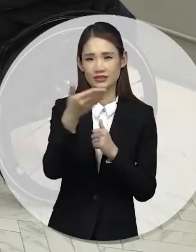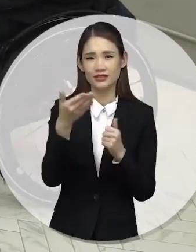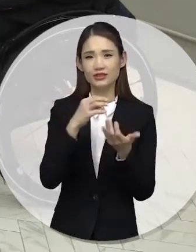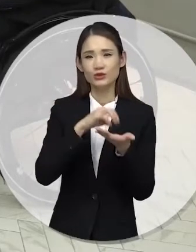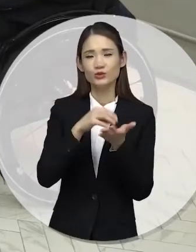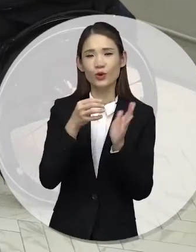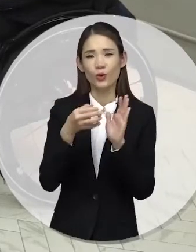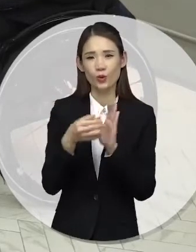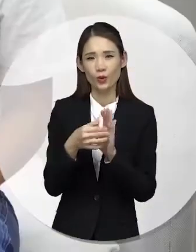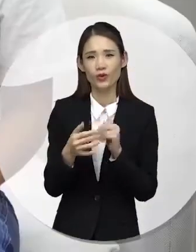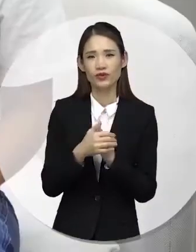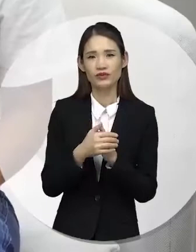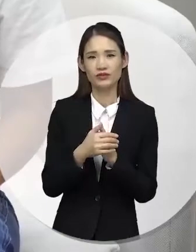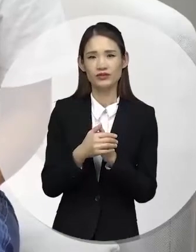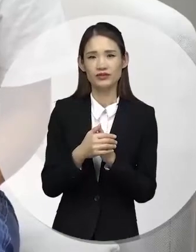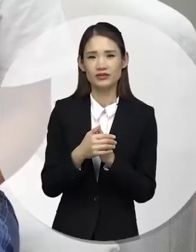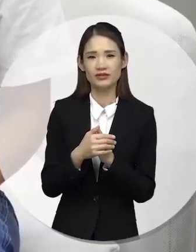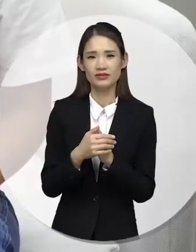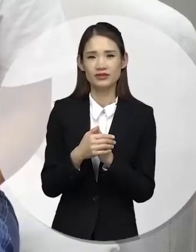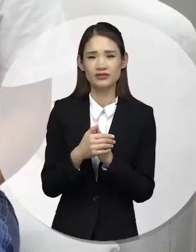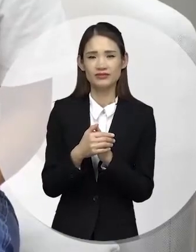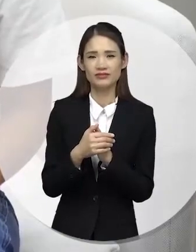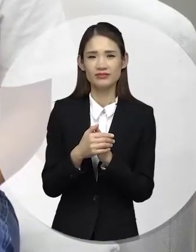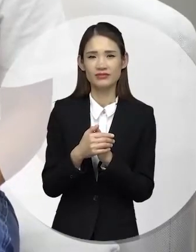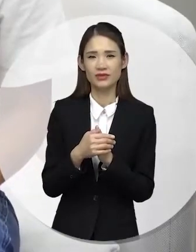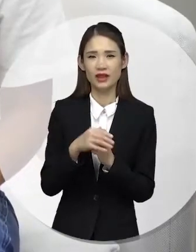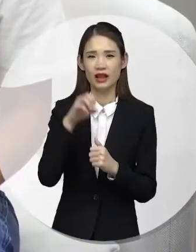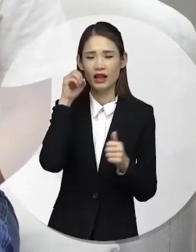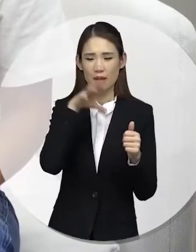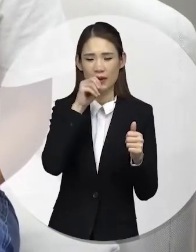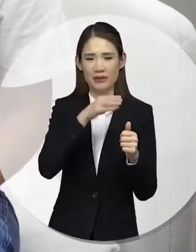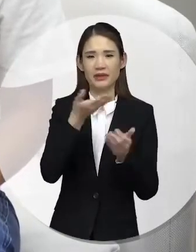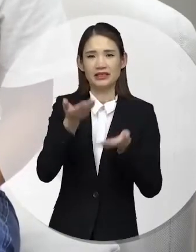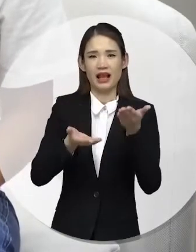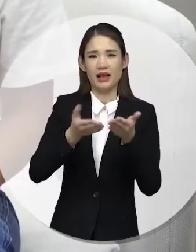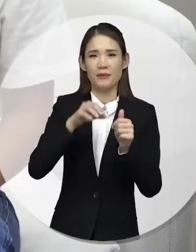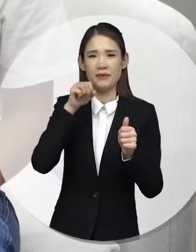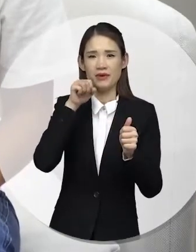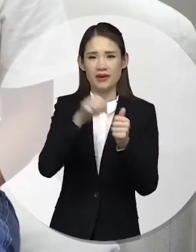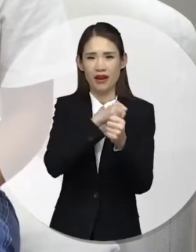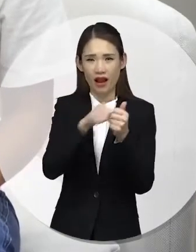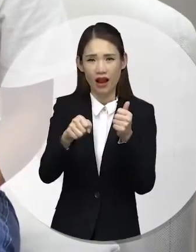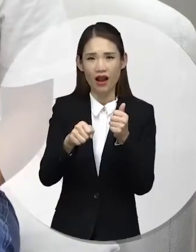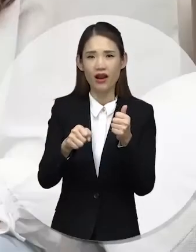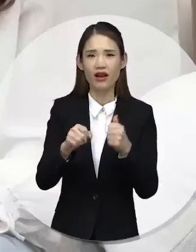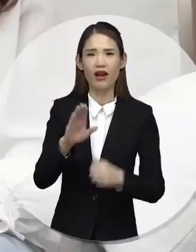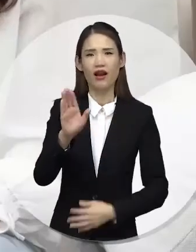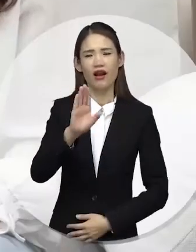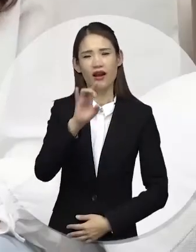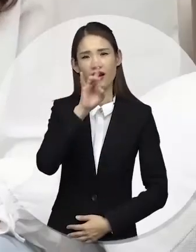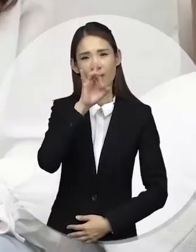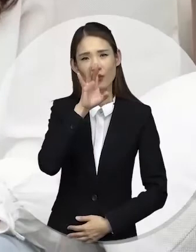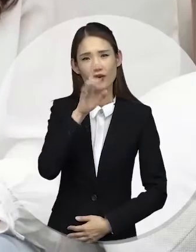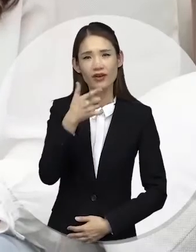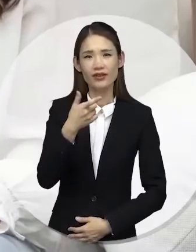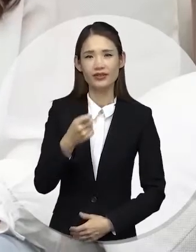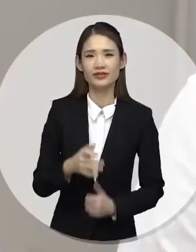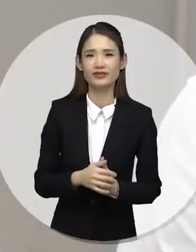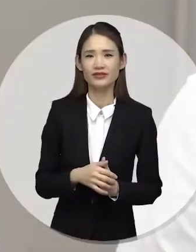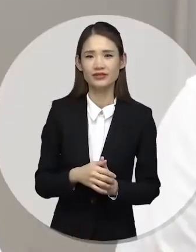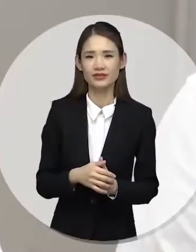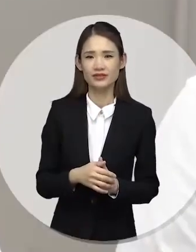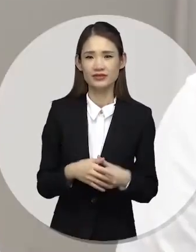종사자들 정도까지 좀 돼줬으면은 막말, 차별, 협박, 학대 이런 거는 좀 너무 아니지